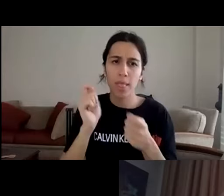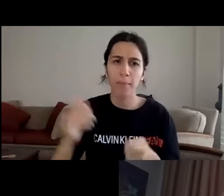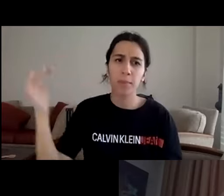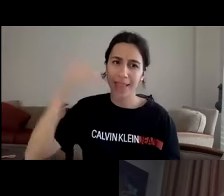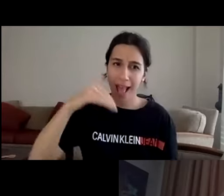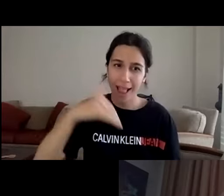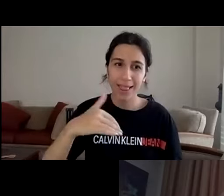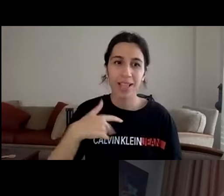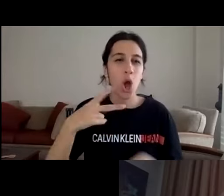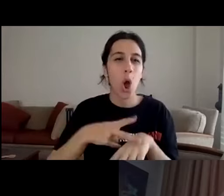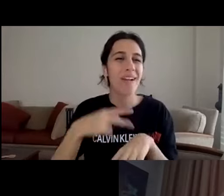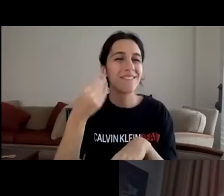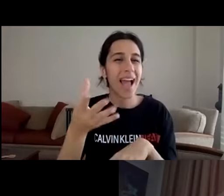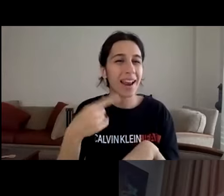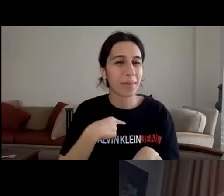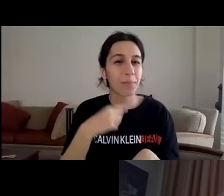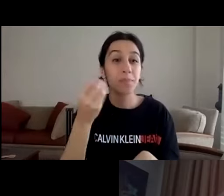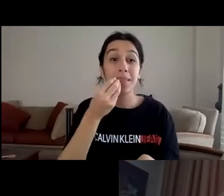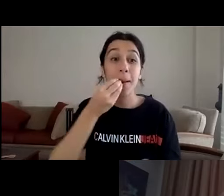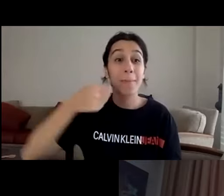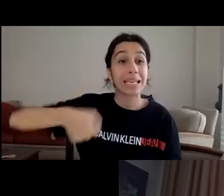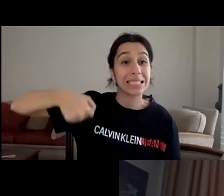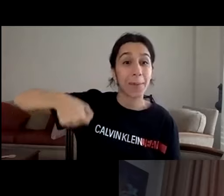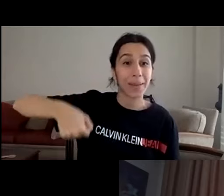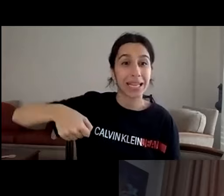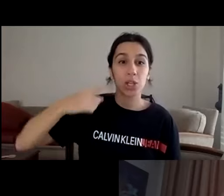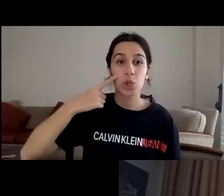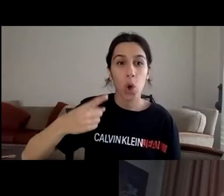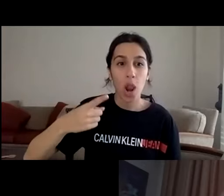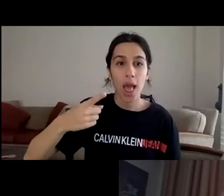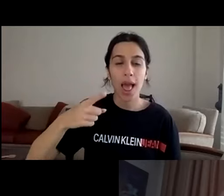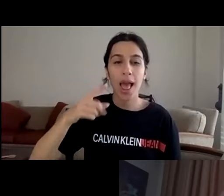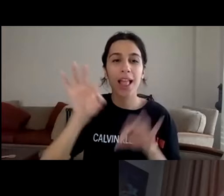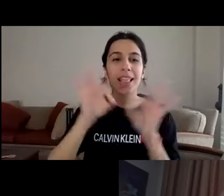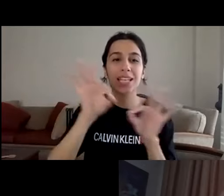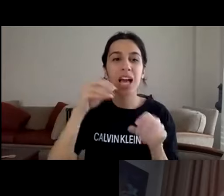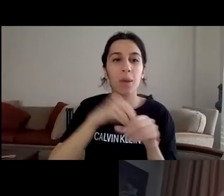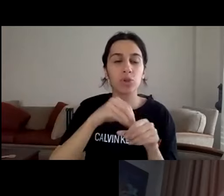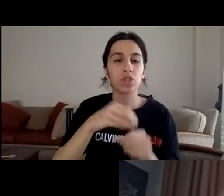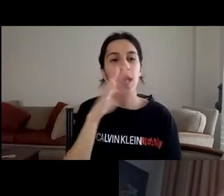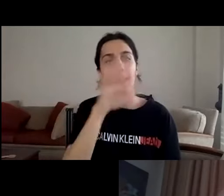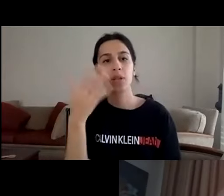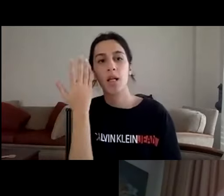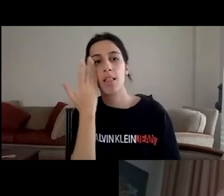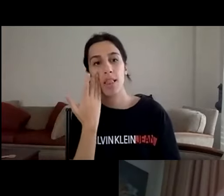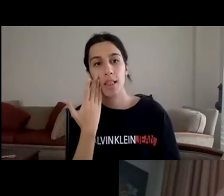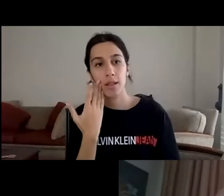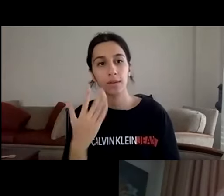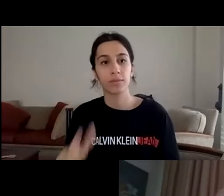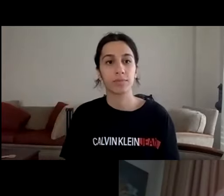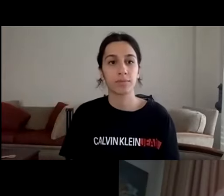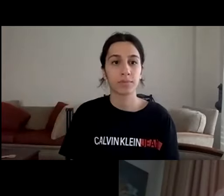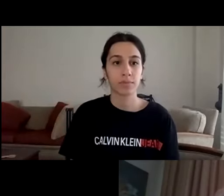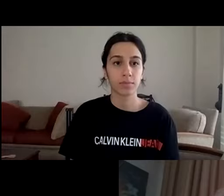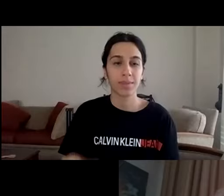örnek verdiğim buluşma da öyleydi. İşte yemek sepetinin tasarlayan kişiler gelip izlediler. işte bizim